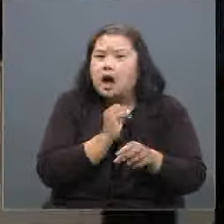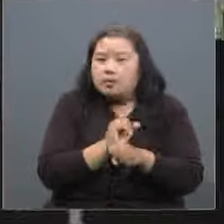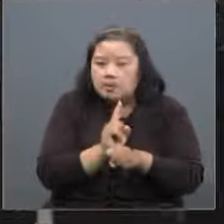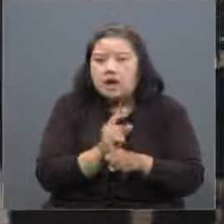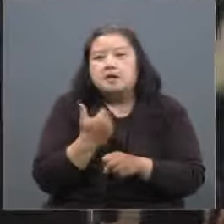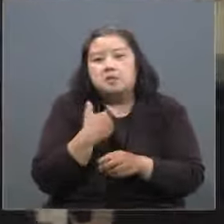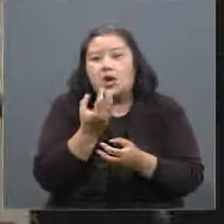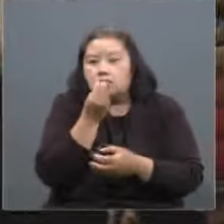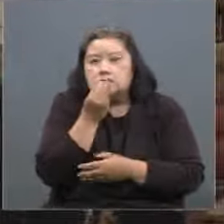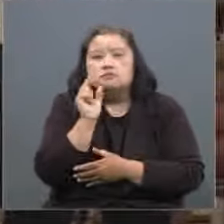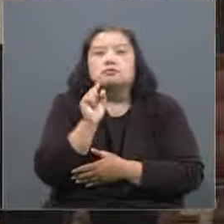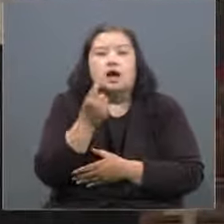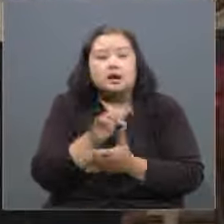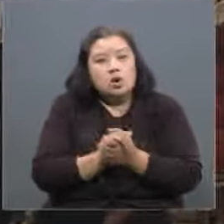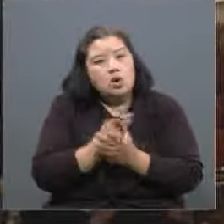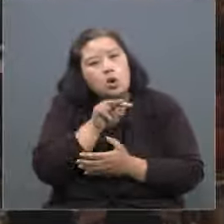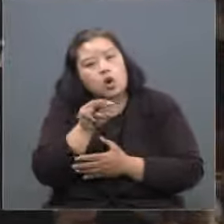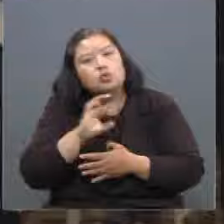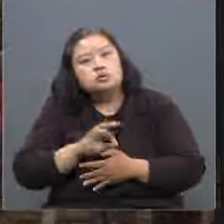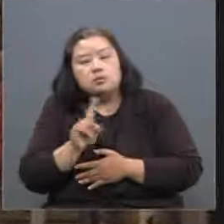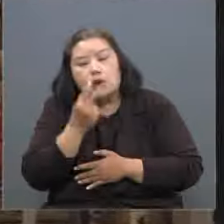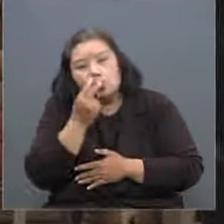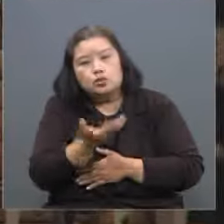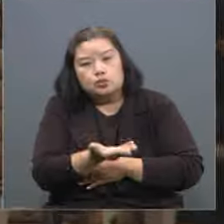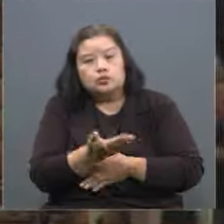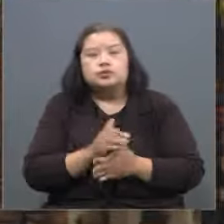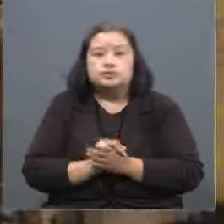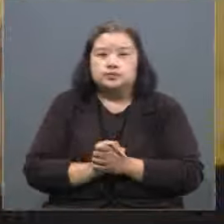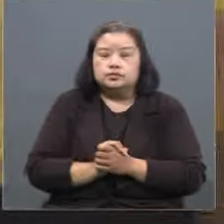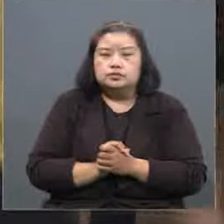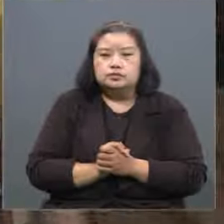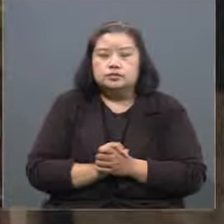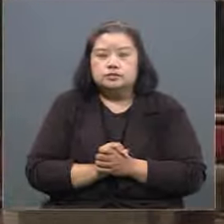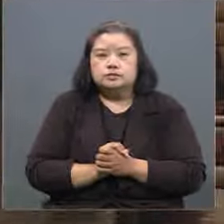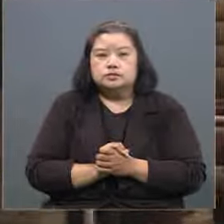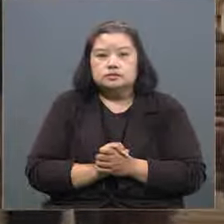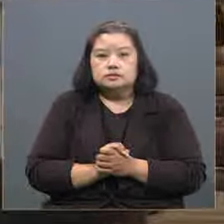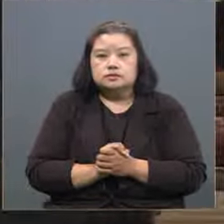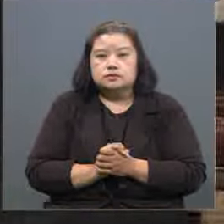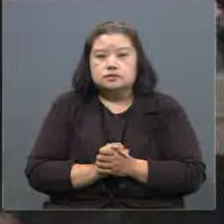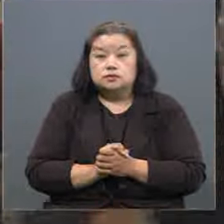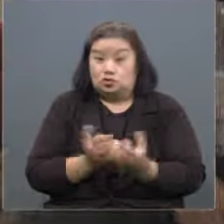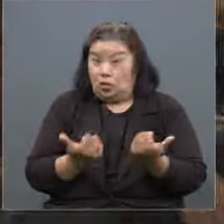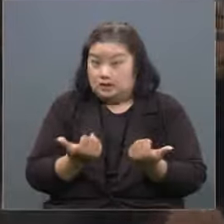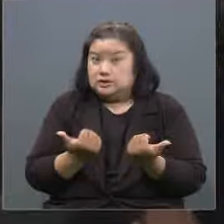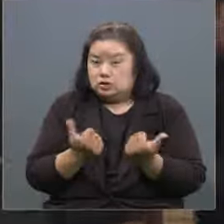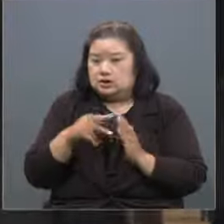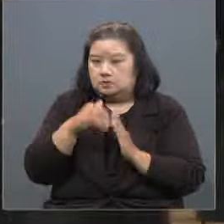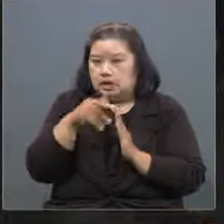ปรรูปให้ดูบรรยากาศกันก่อนนะคะอันนี้เป็นภาพบรรยากาศสดๆเลยนะคะ